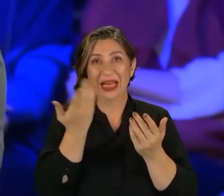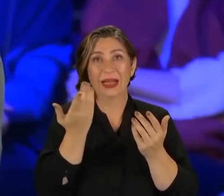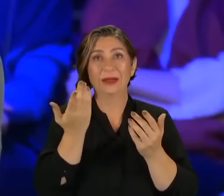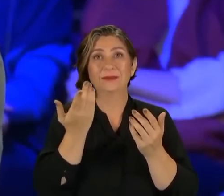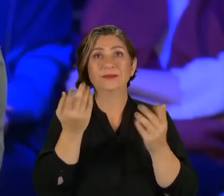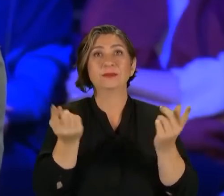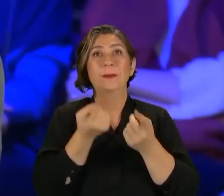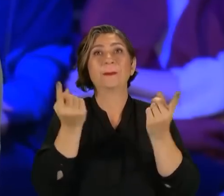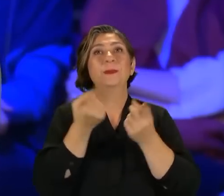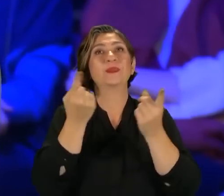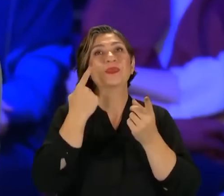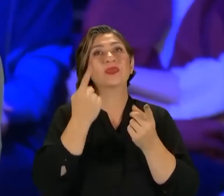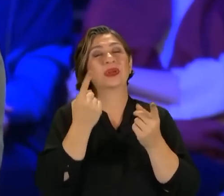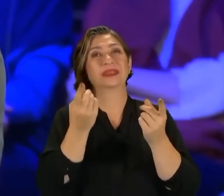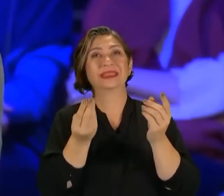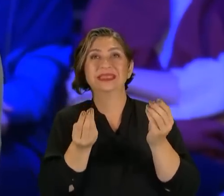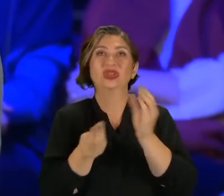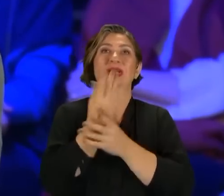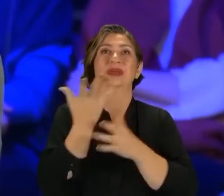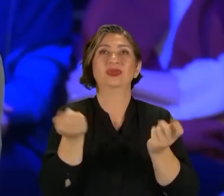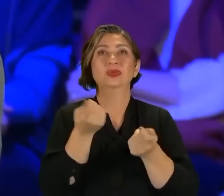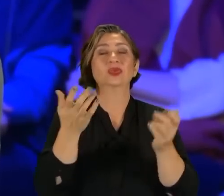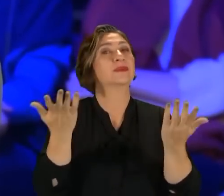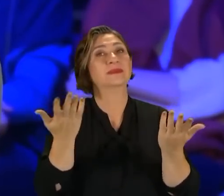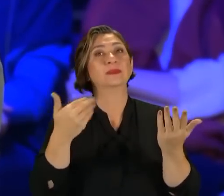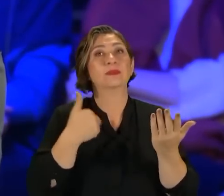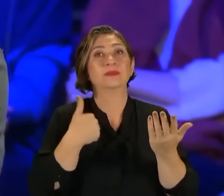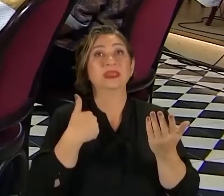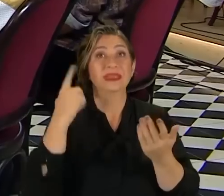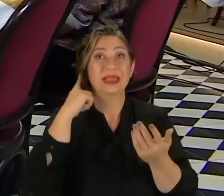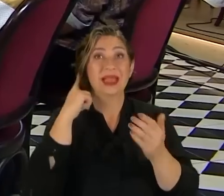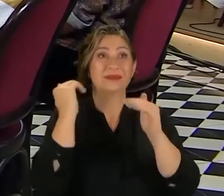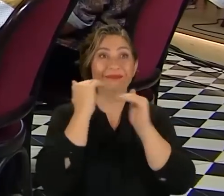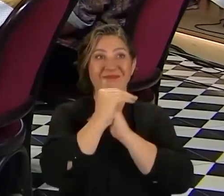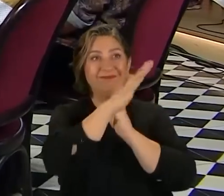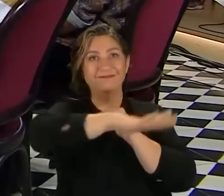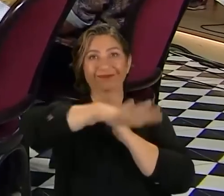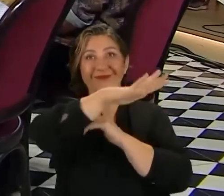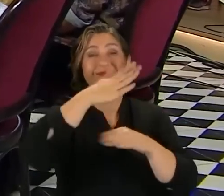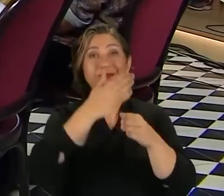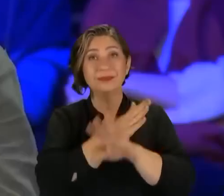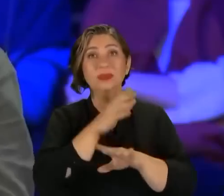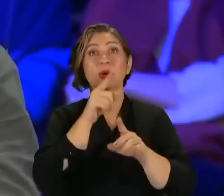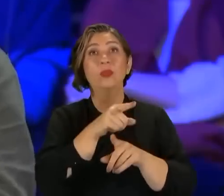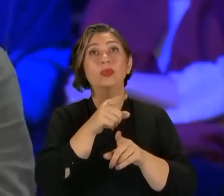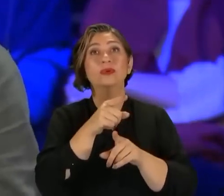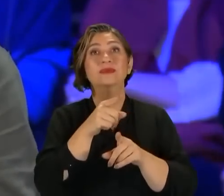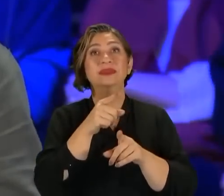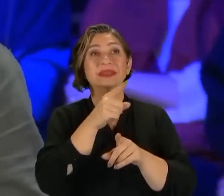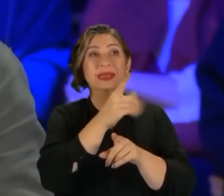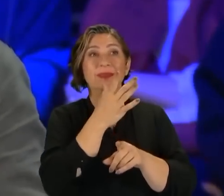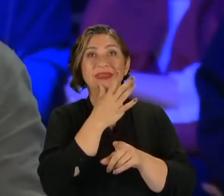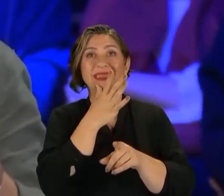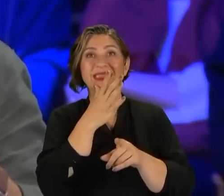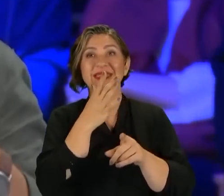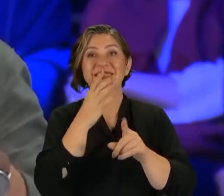mizahi tarafını ön plana çıkartmaya çalışıyoruz. Yani bizi dinleyen jenerasyon da aslında hani bu siz de